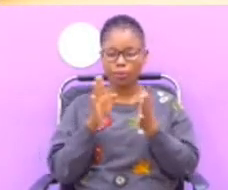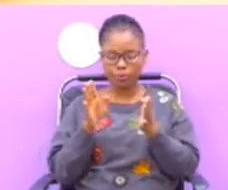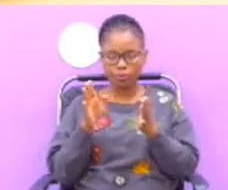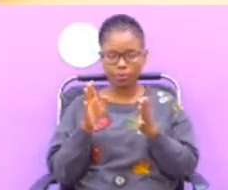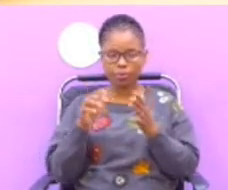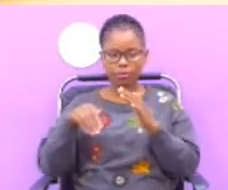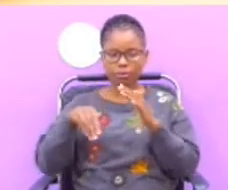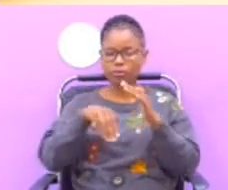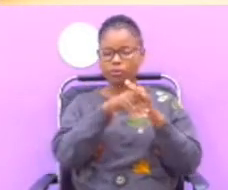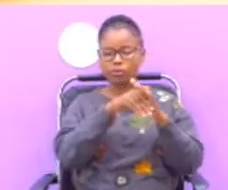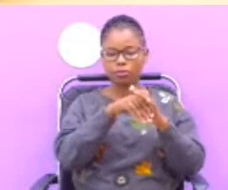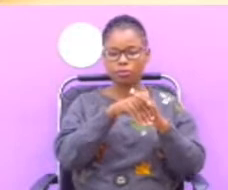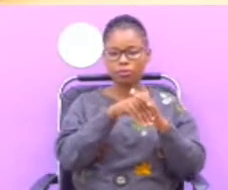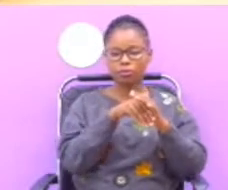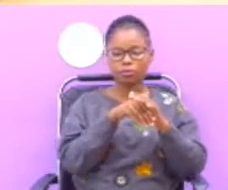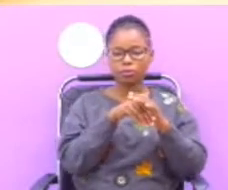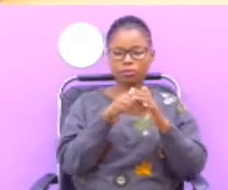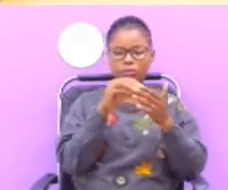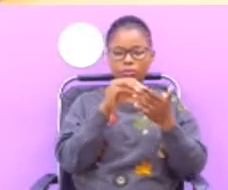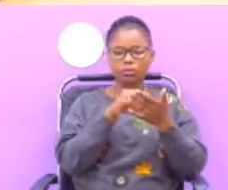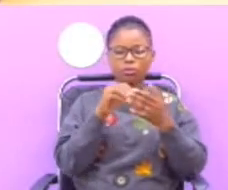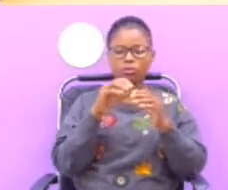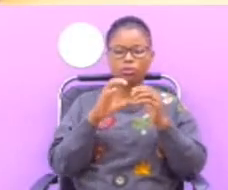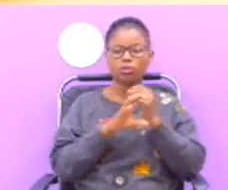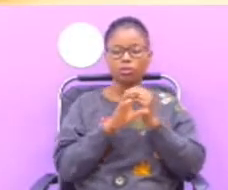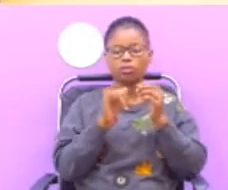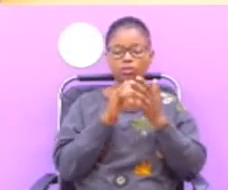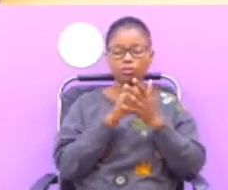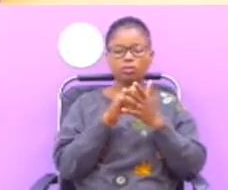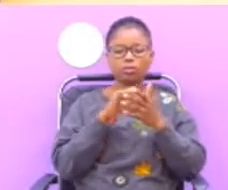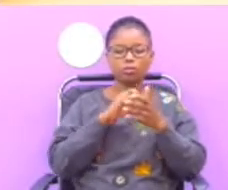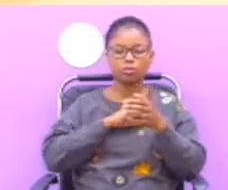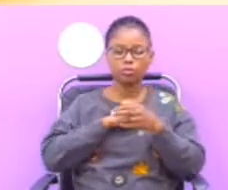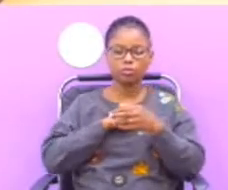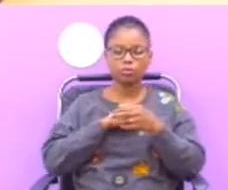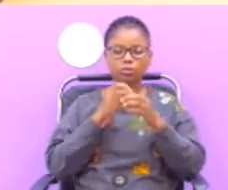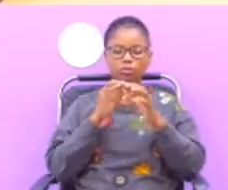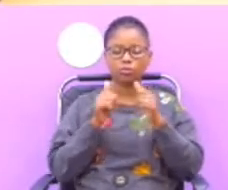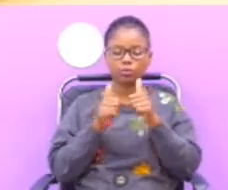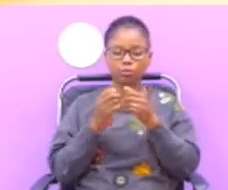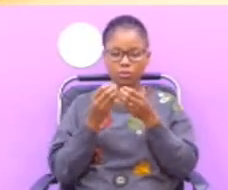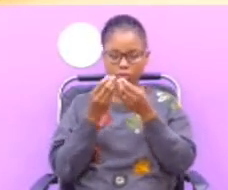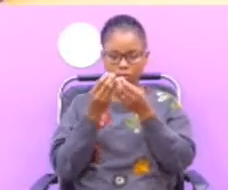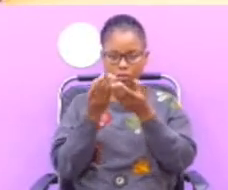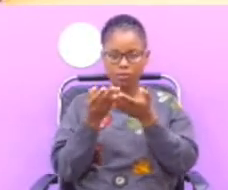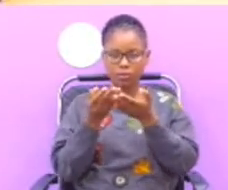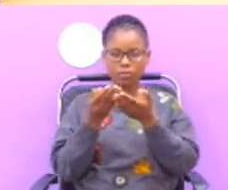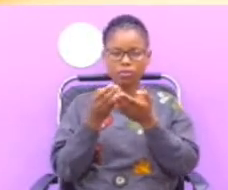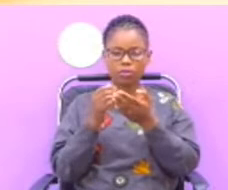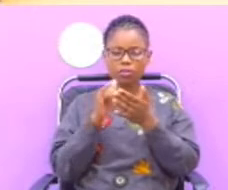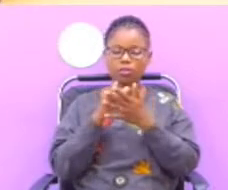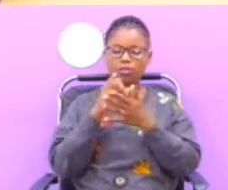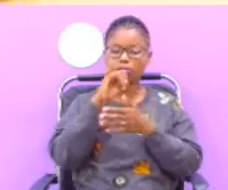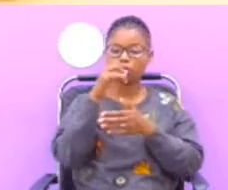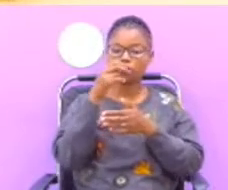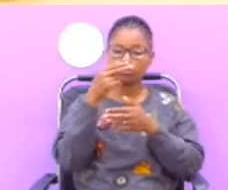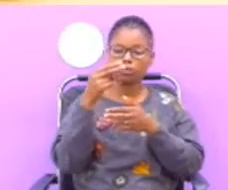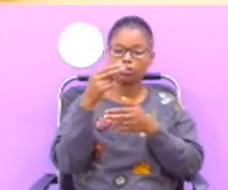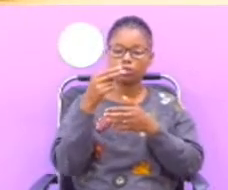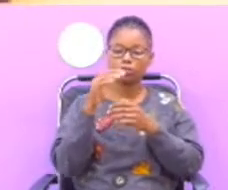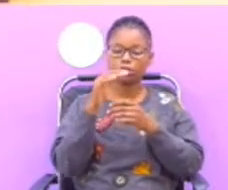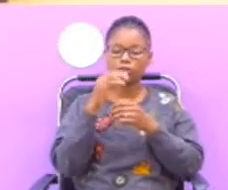ũcio kuomborwo rĩngĩ bururi-ini ũcio wao ũcio ndamaheire ũguo nĩguo Jehova Ngai